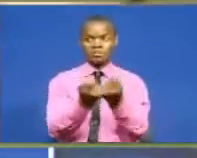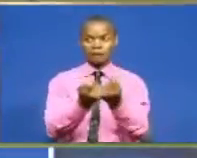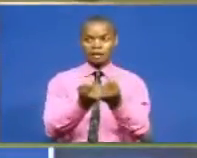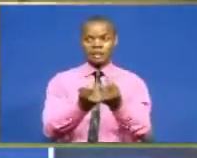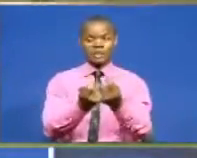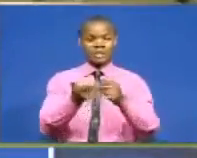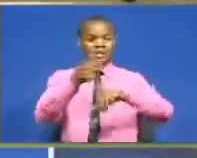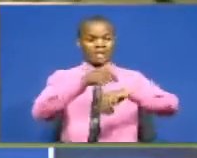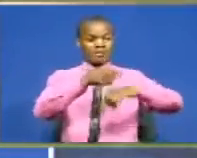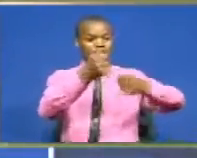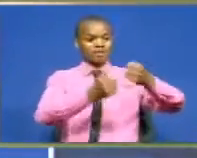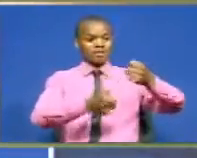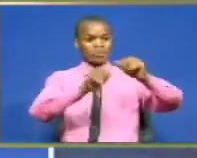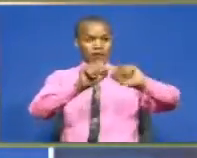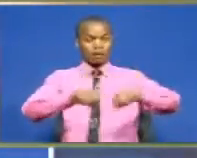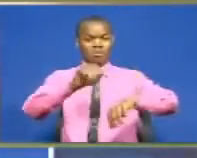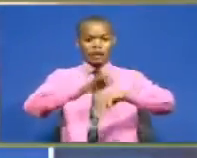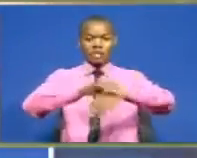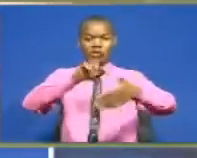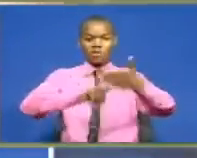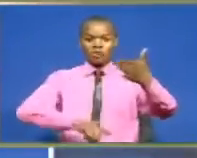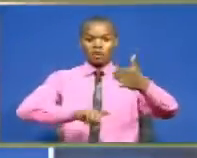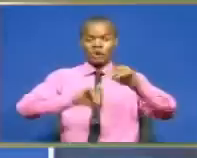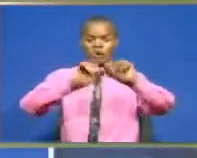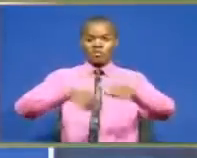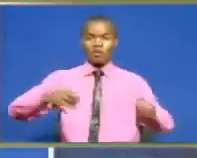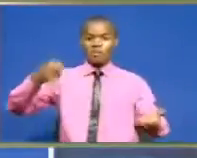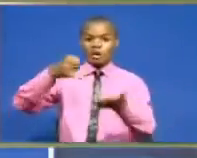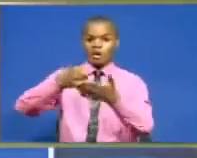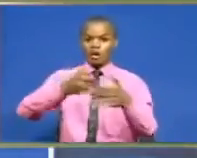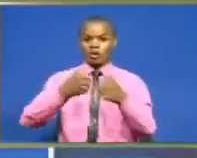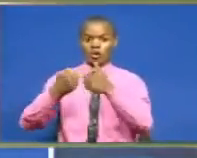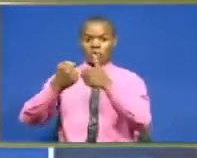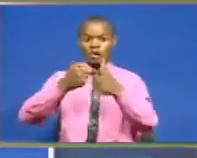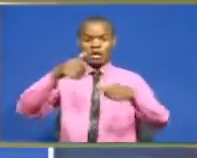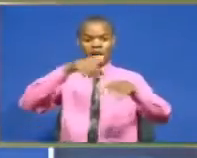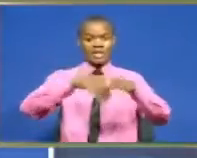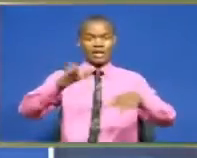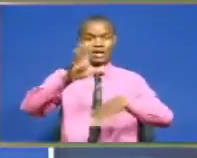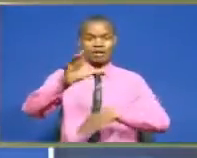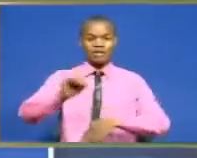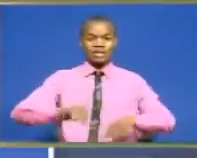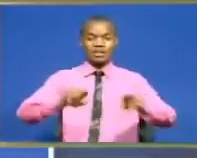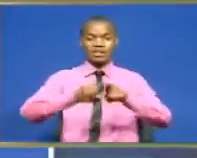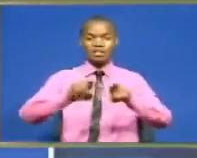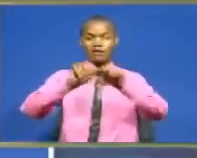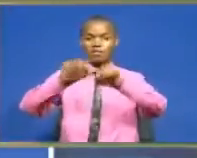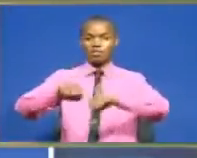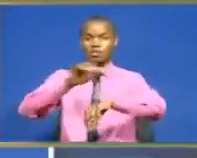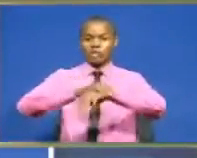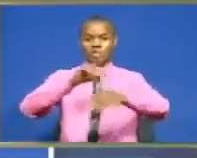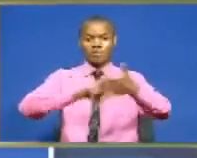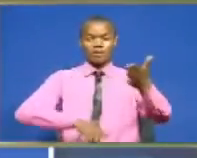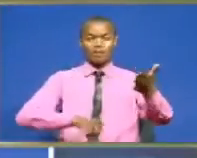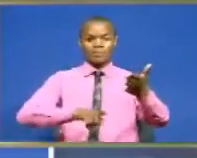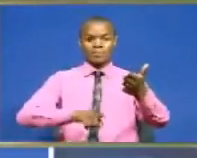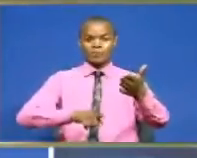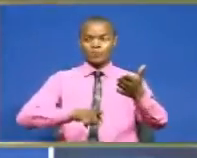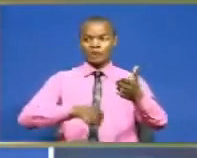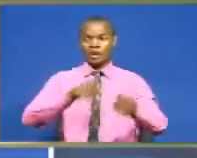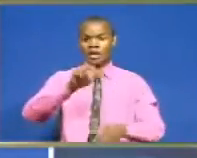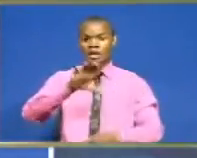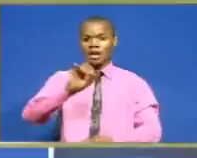zitakazofuzu finalini zitajikatia tikiti ya kushiriki katika mashindano ya bara Afrika ya kuwania taji wachezaji wasiozidi umri